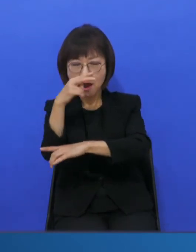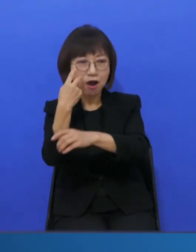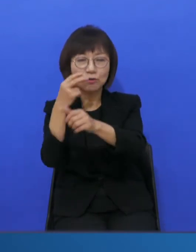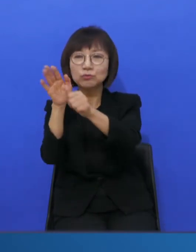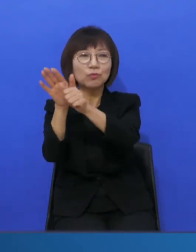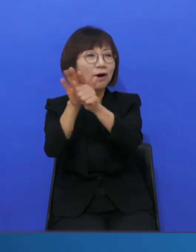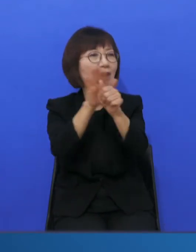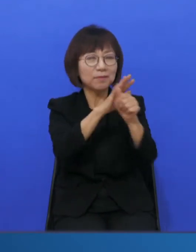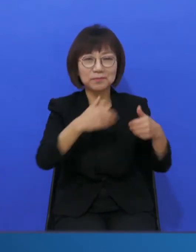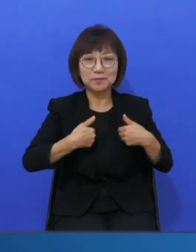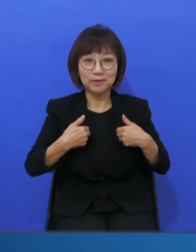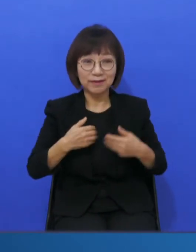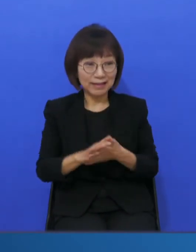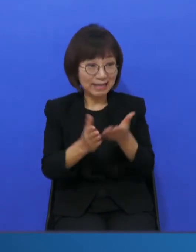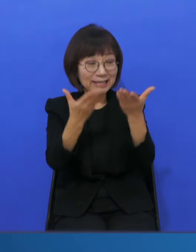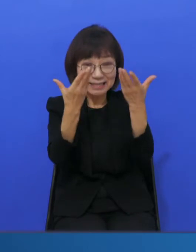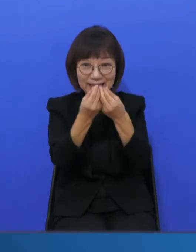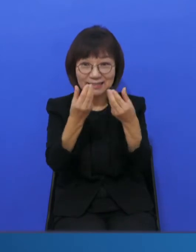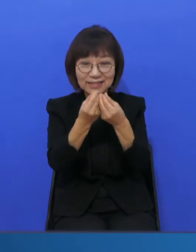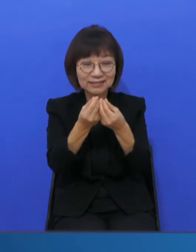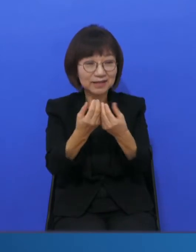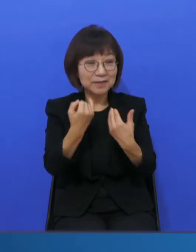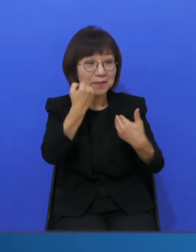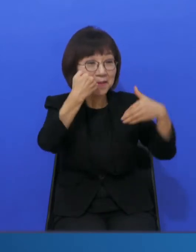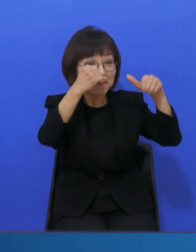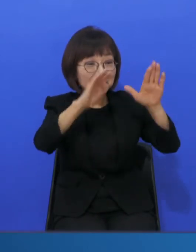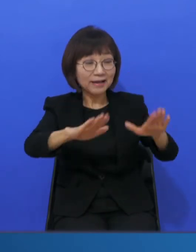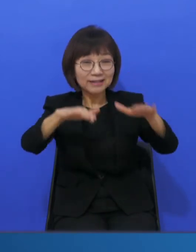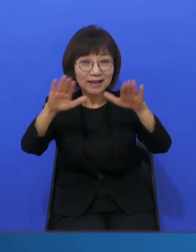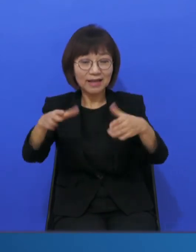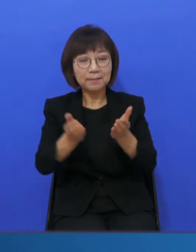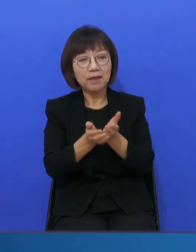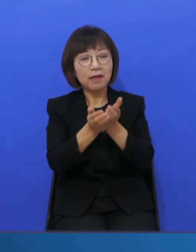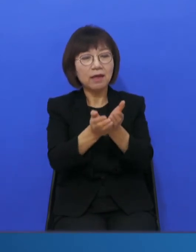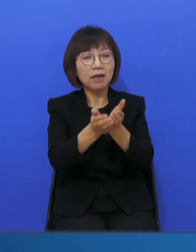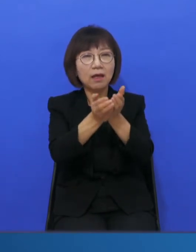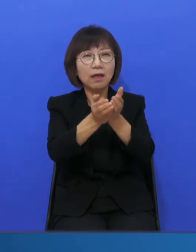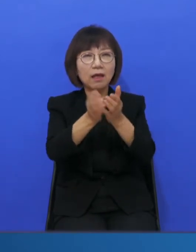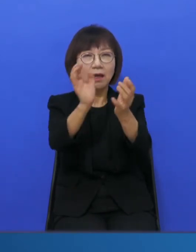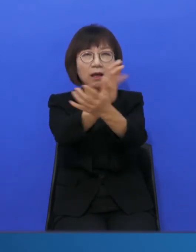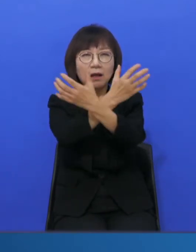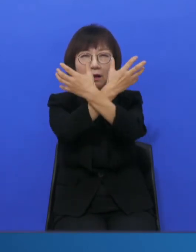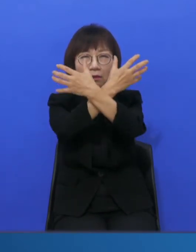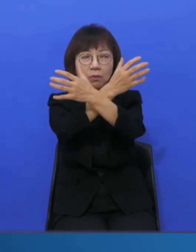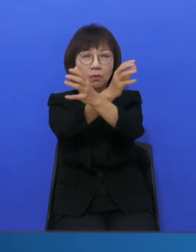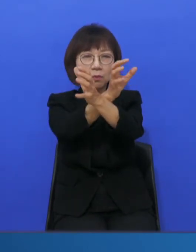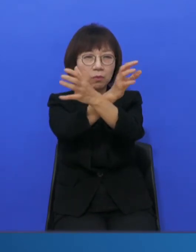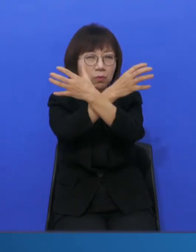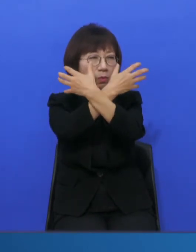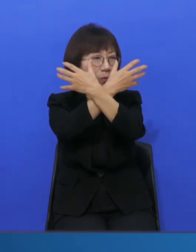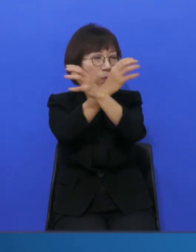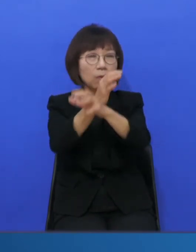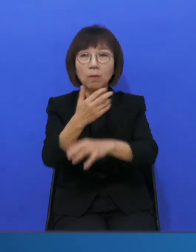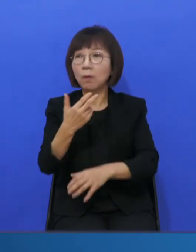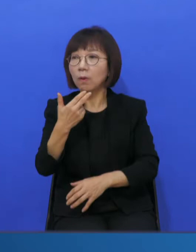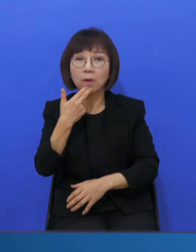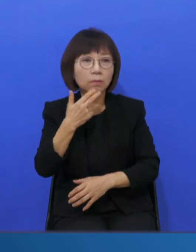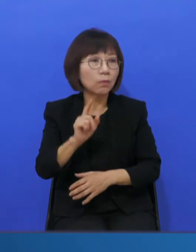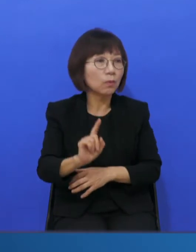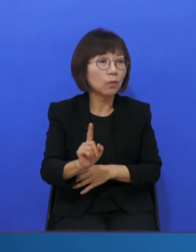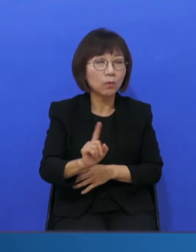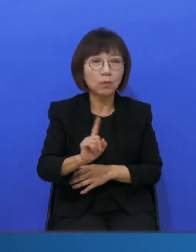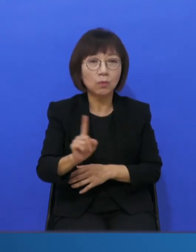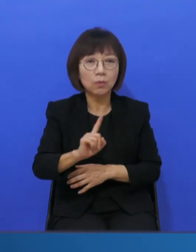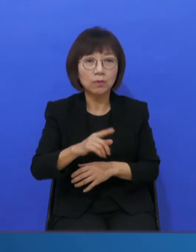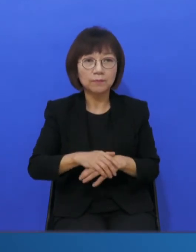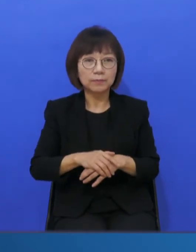배가 가다가 등대가 없으면 어떻게 되는 줄 압니까? Do you know what happens when a ship is in the ocean but they do not have a 어디에 lighthouse? 등대 있습니까? Where is a